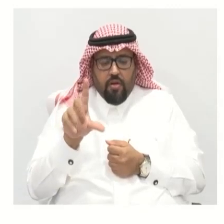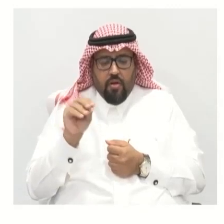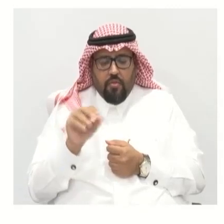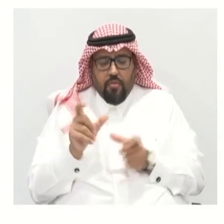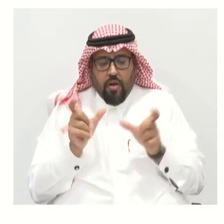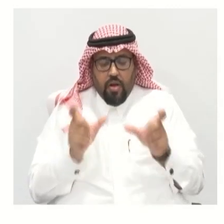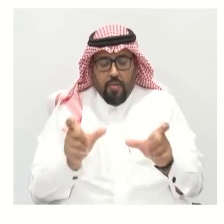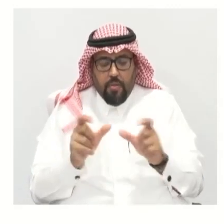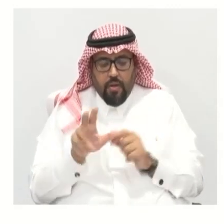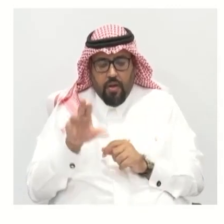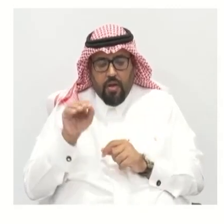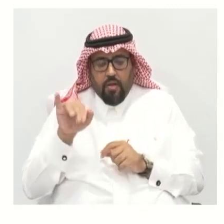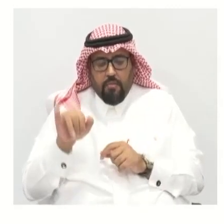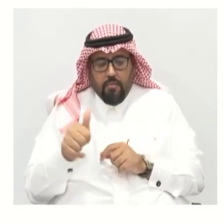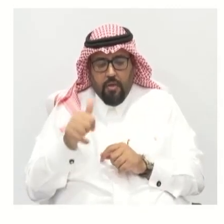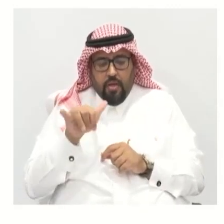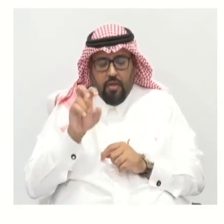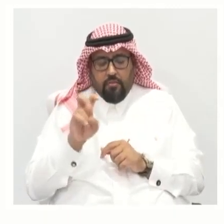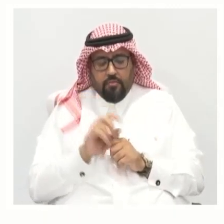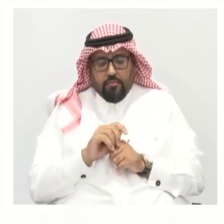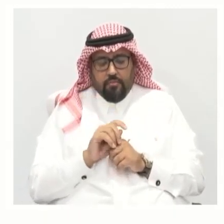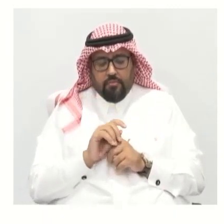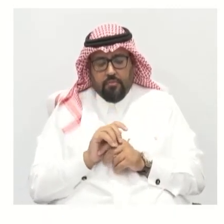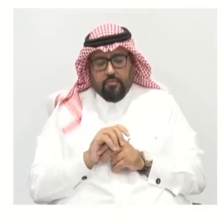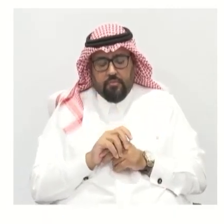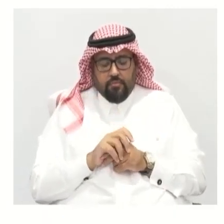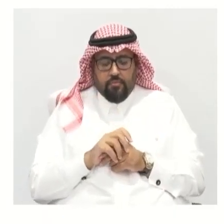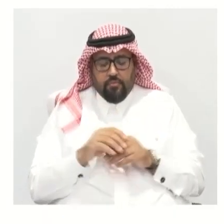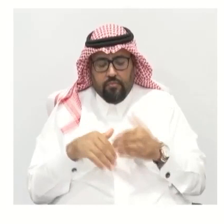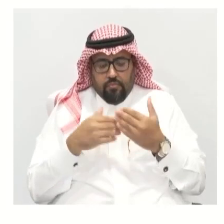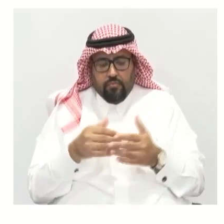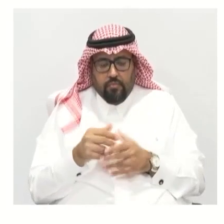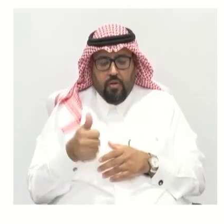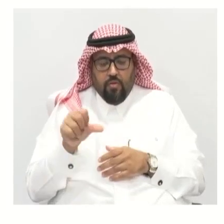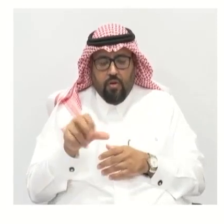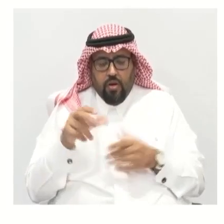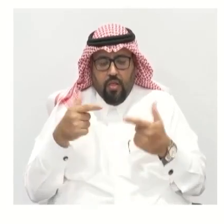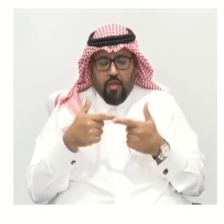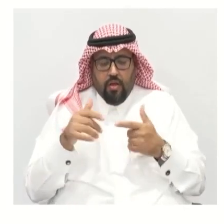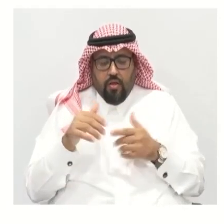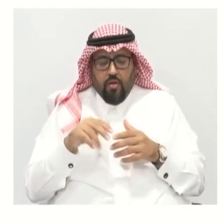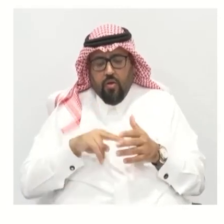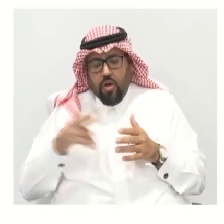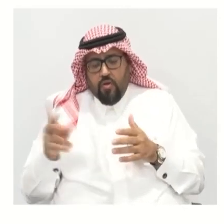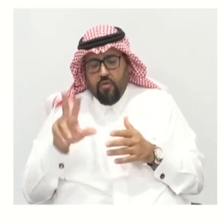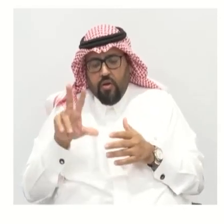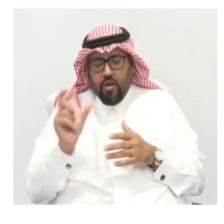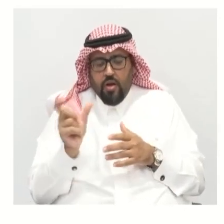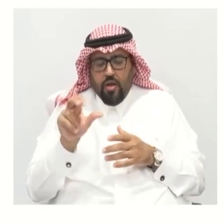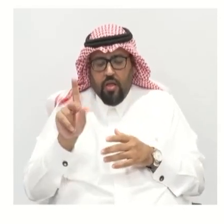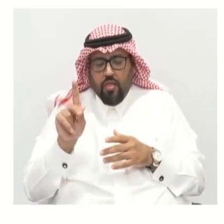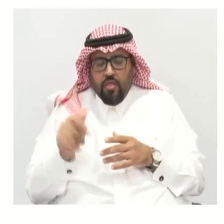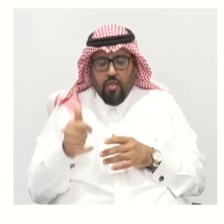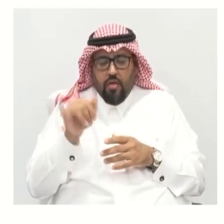تقدم لهم هذه المؤسسات الحمايه ايضا او الذين يخالفون النظام وهم